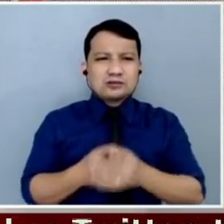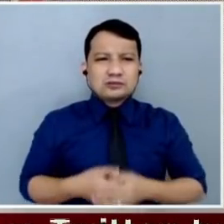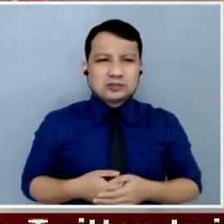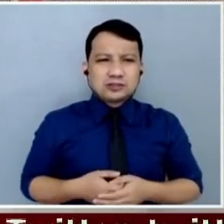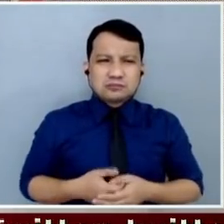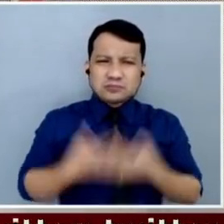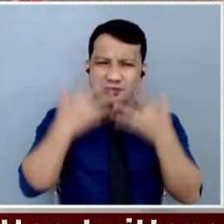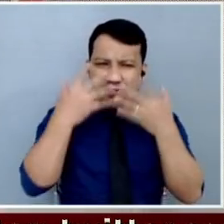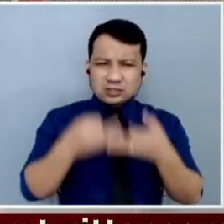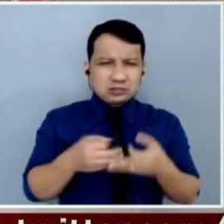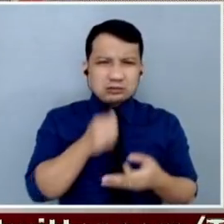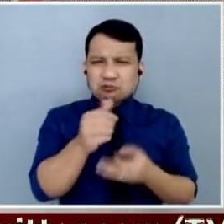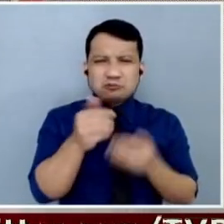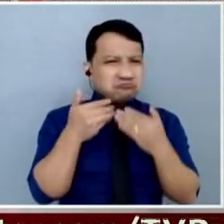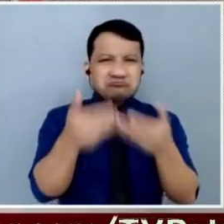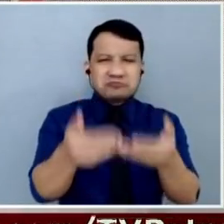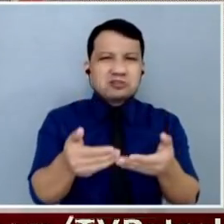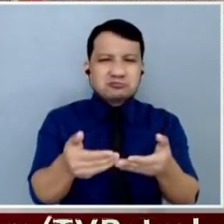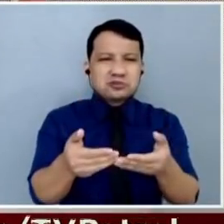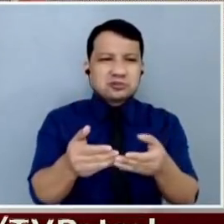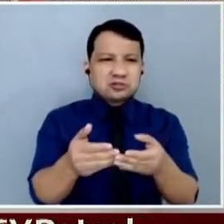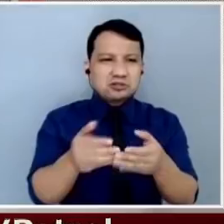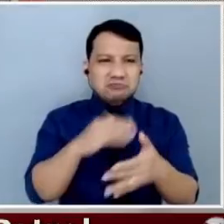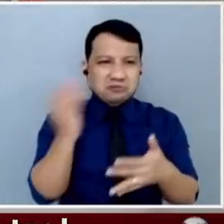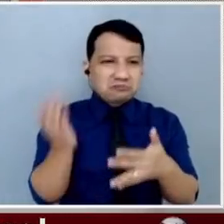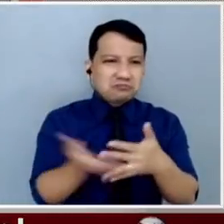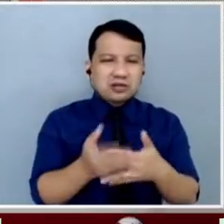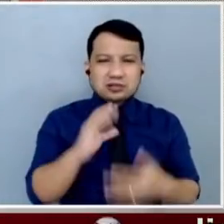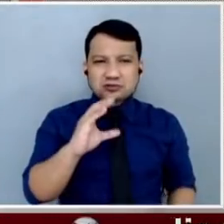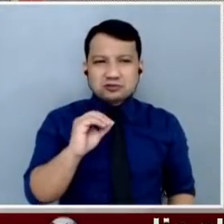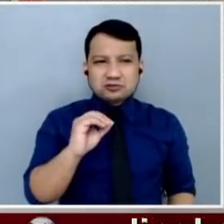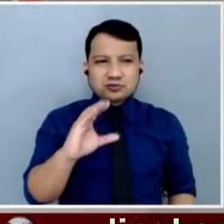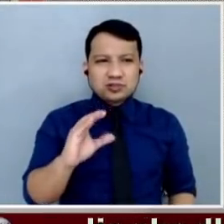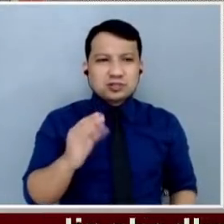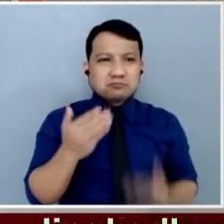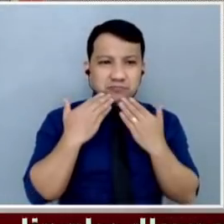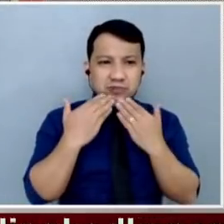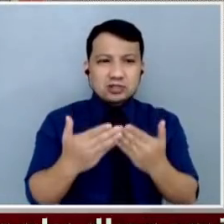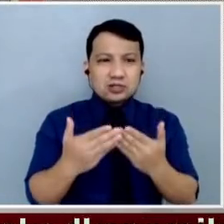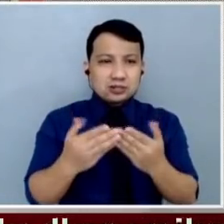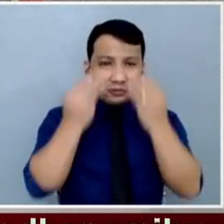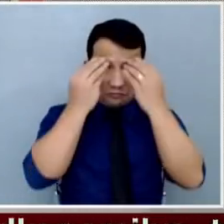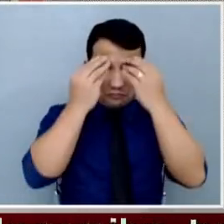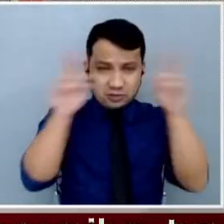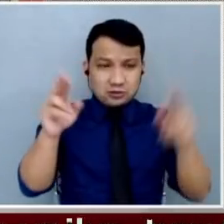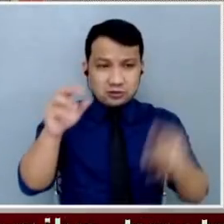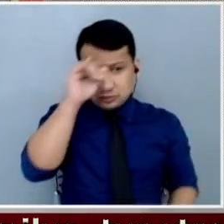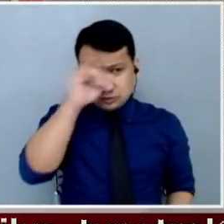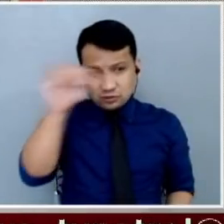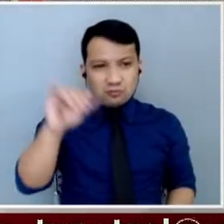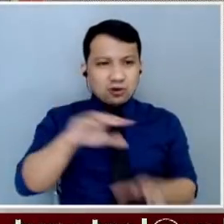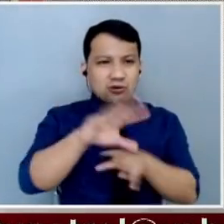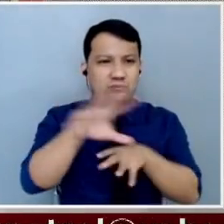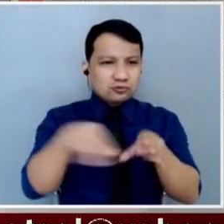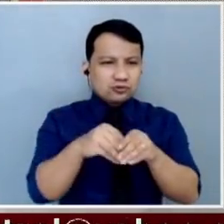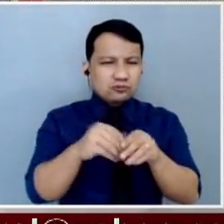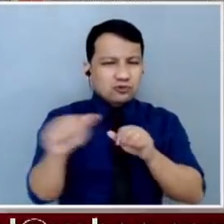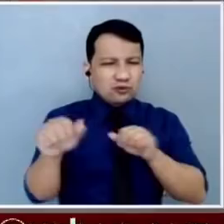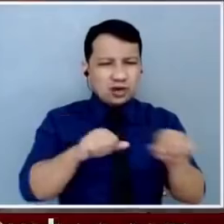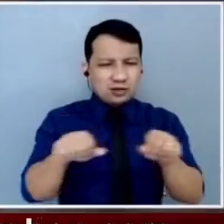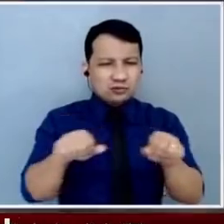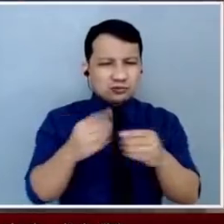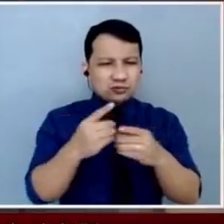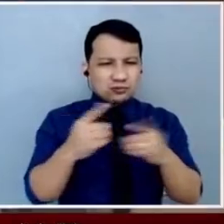nagpasya siyang hindi na ituloy ang kandidatura. Pinasalamatan din ni Kabayan si Mayor Isko at Partido Aksyon